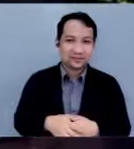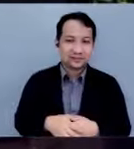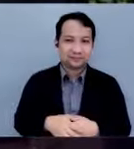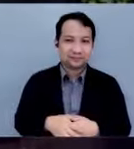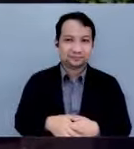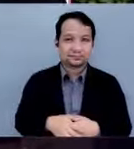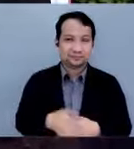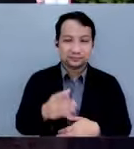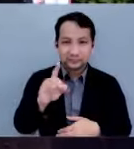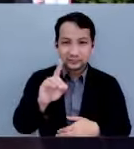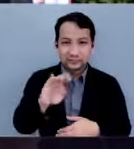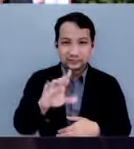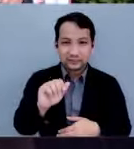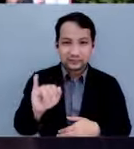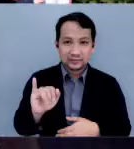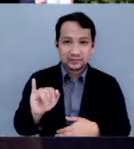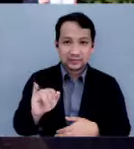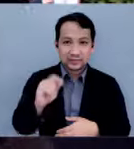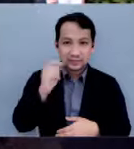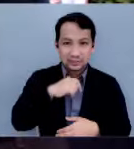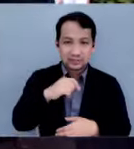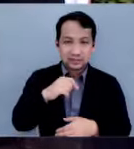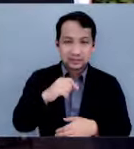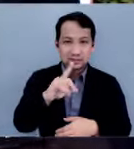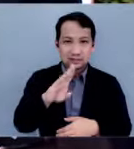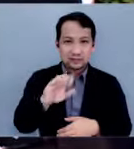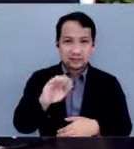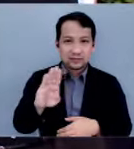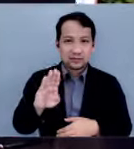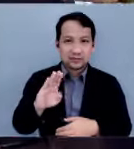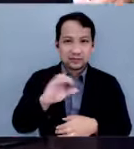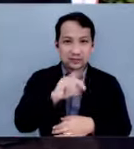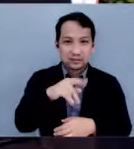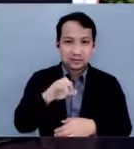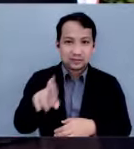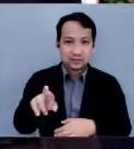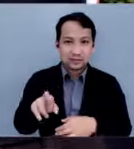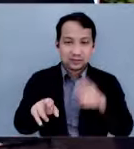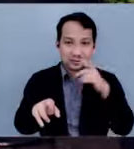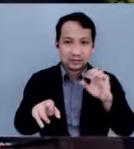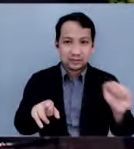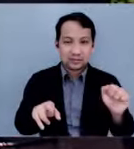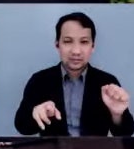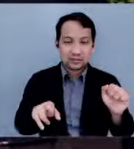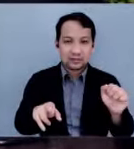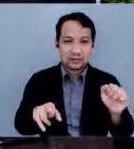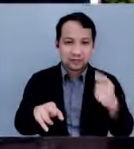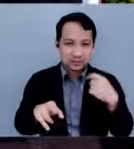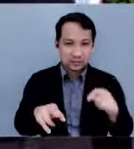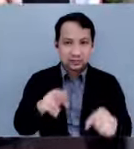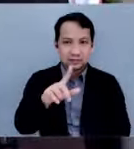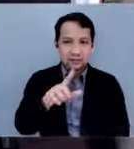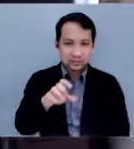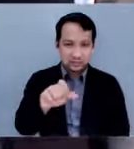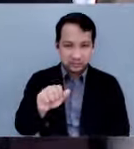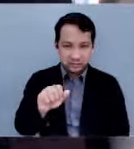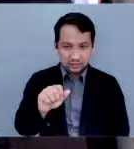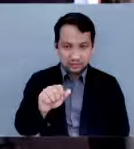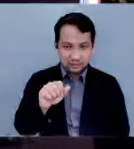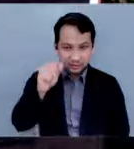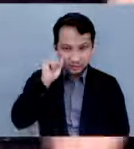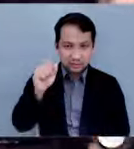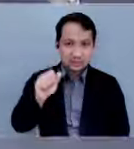Dubai. Ito po ay sa Dubai Opera. Dito po ang nag-perform si Lea Salonga. Lea Salonga. Pagkatapos niya